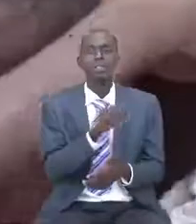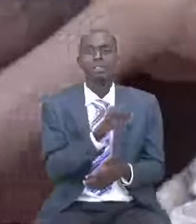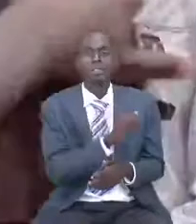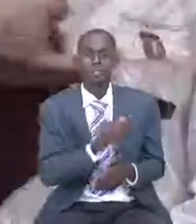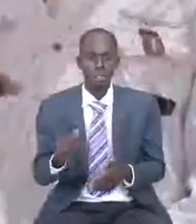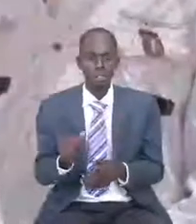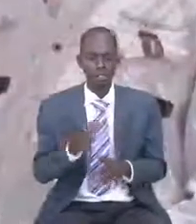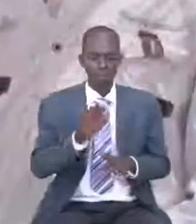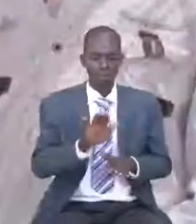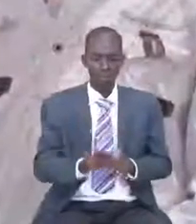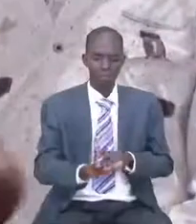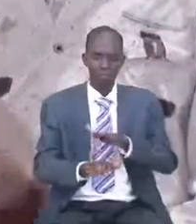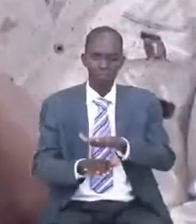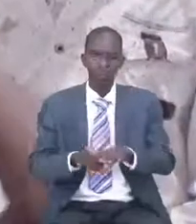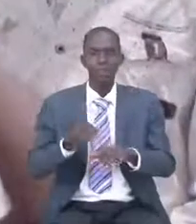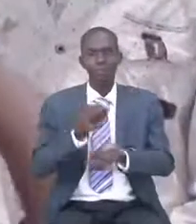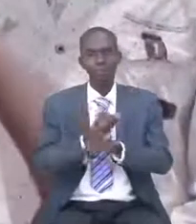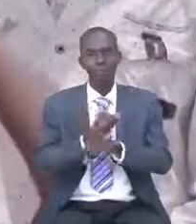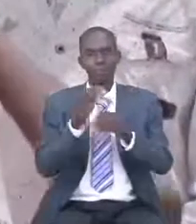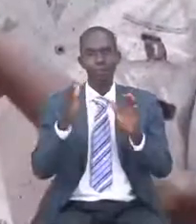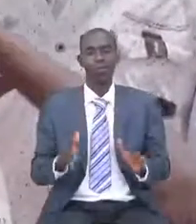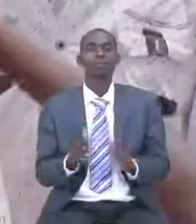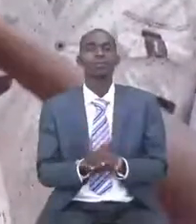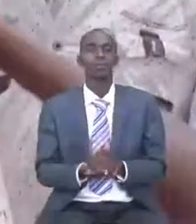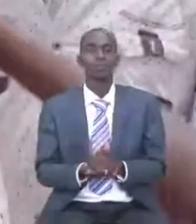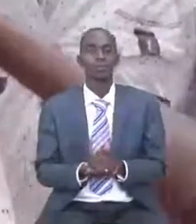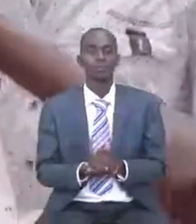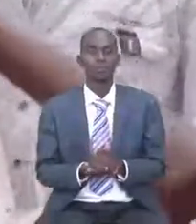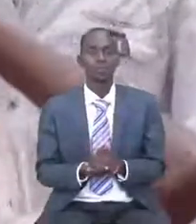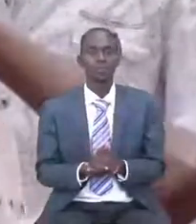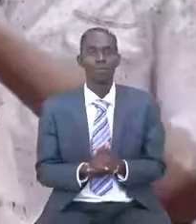et fais-en un tremplin.